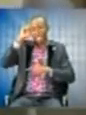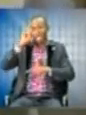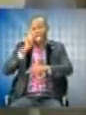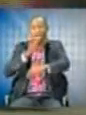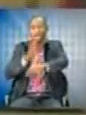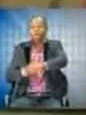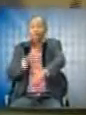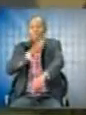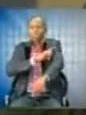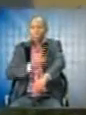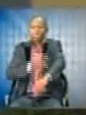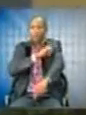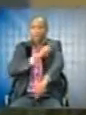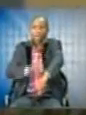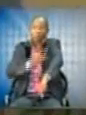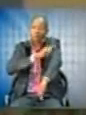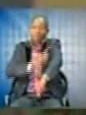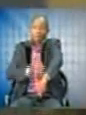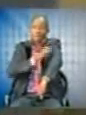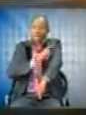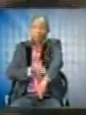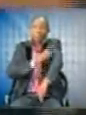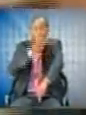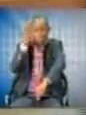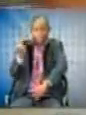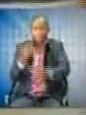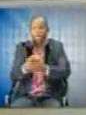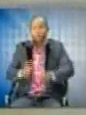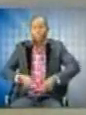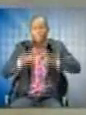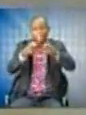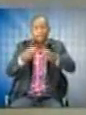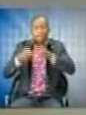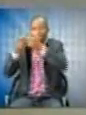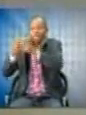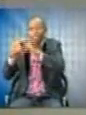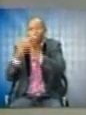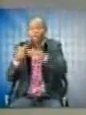l'équipe de MJDD se rendra à Goma la semaine prochaine pour la remise à qui de droit.